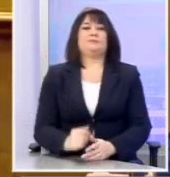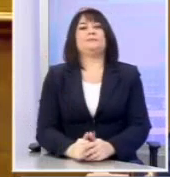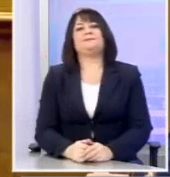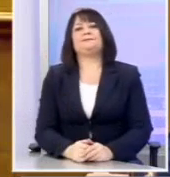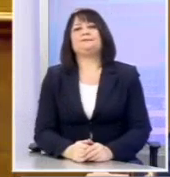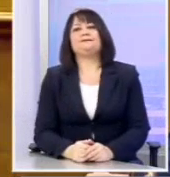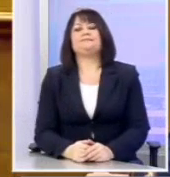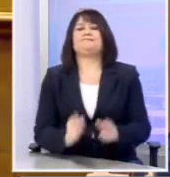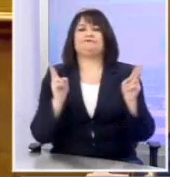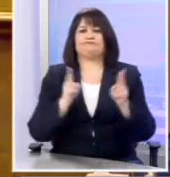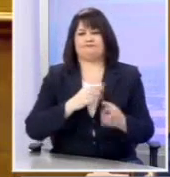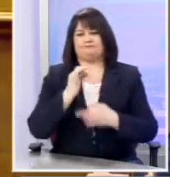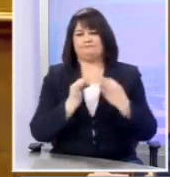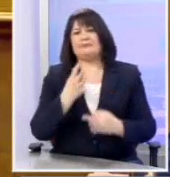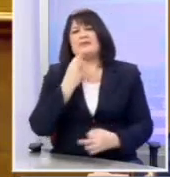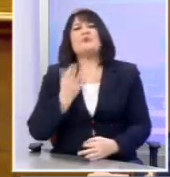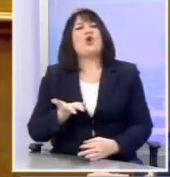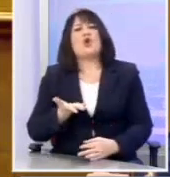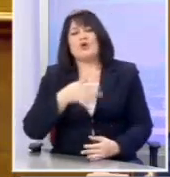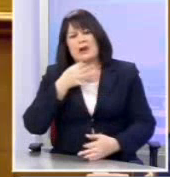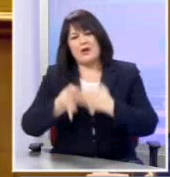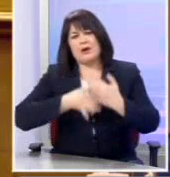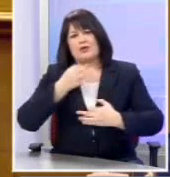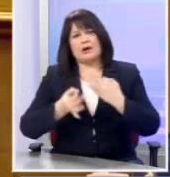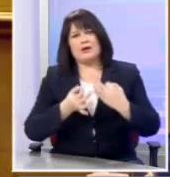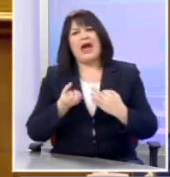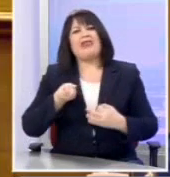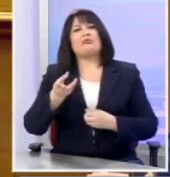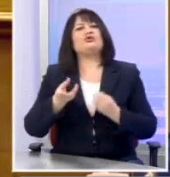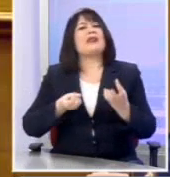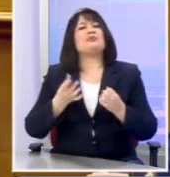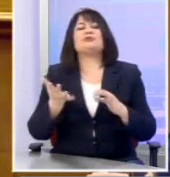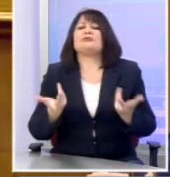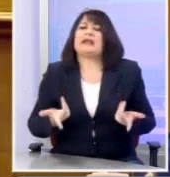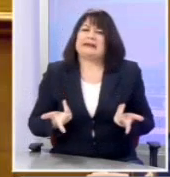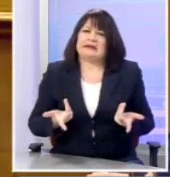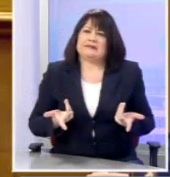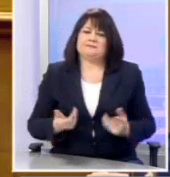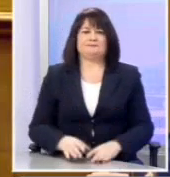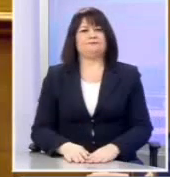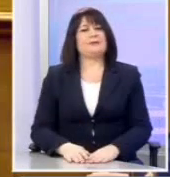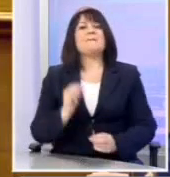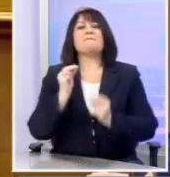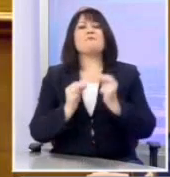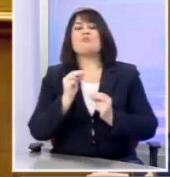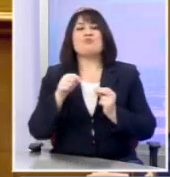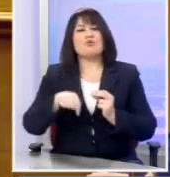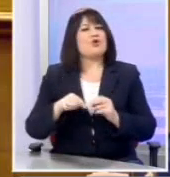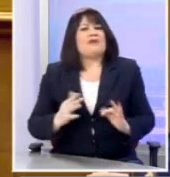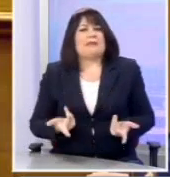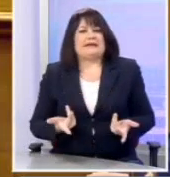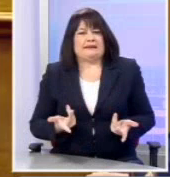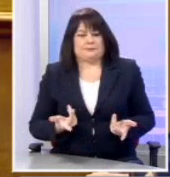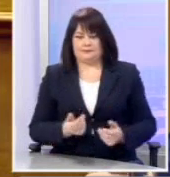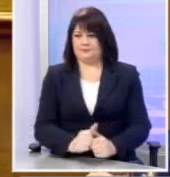Με λίγα λόγια, και γιατί σας αναφέρω αριθμούς, ποιο είναι το πρόβλημα που ερχόμαστε σήμερα να